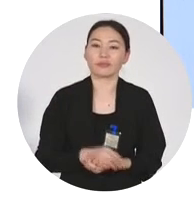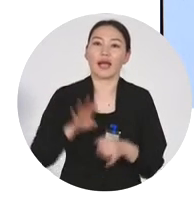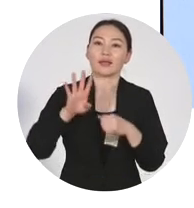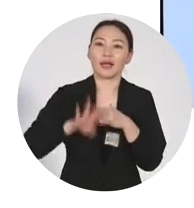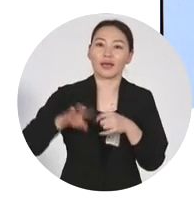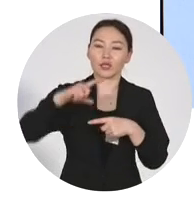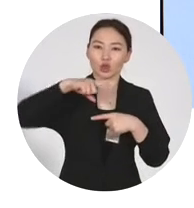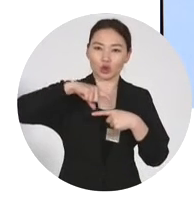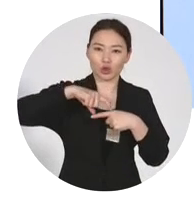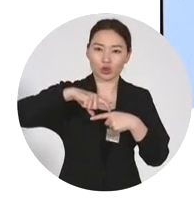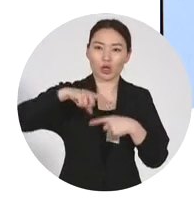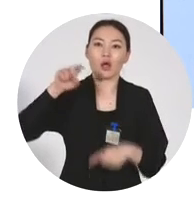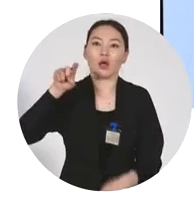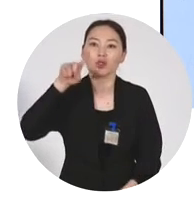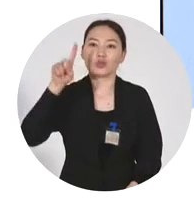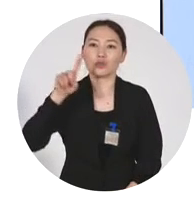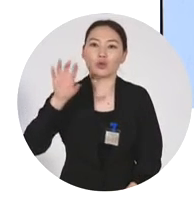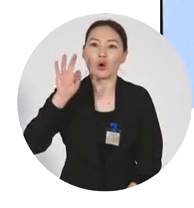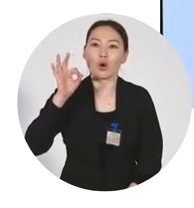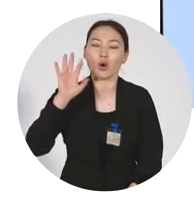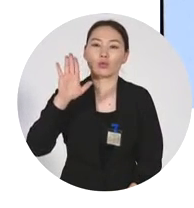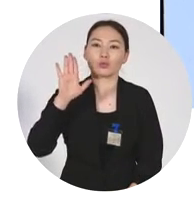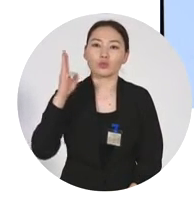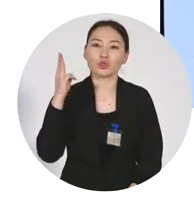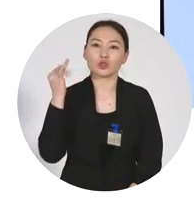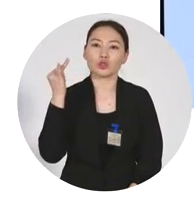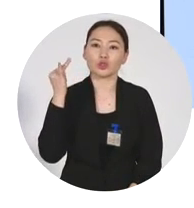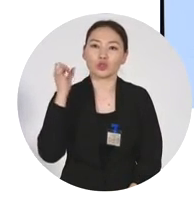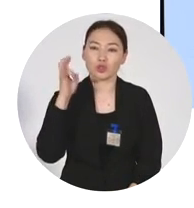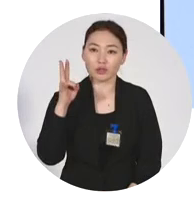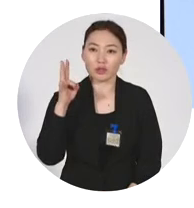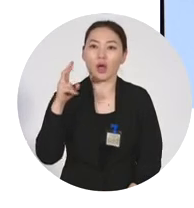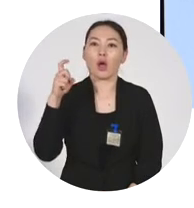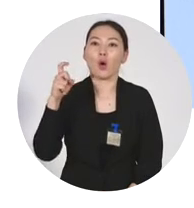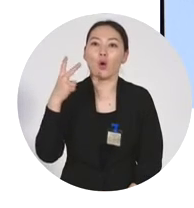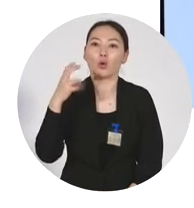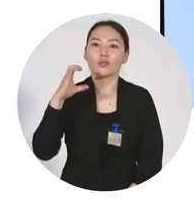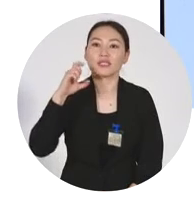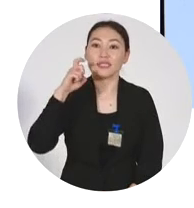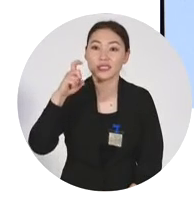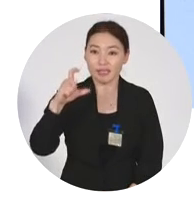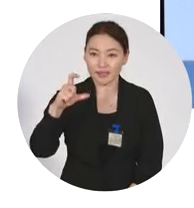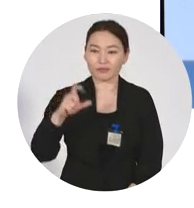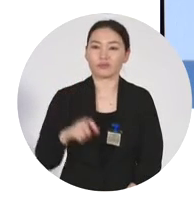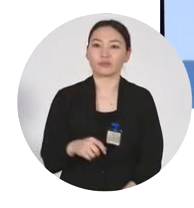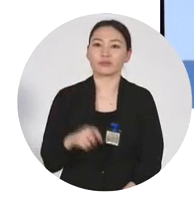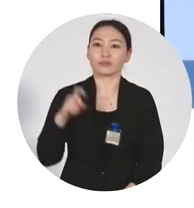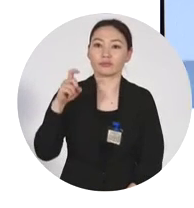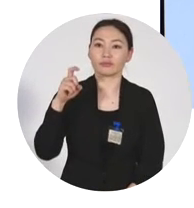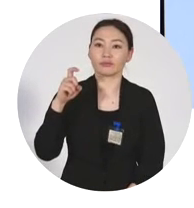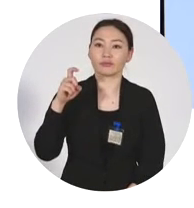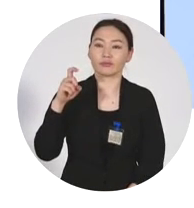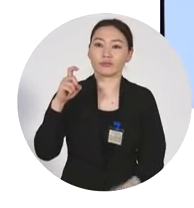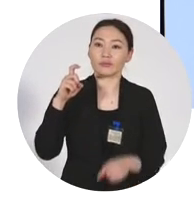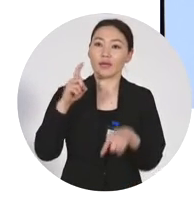нөхцөл. За г нөхцөлийг бүгдээрээ зах дад гэсэн хоёр үйлгэнд